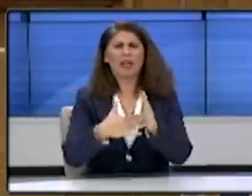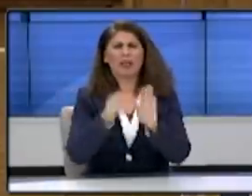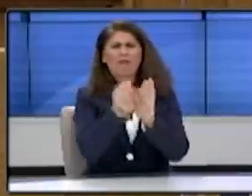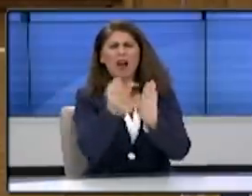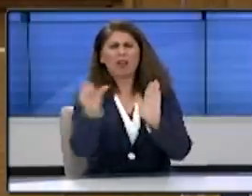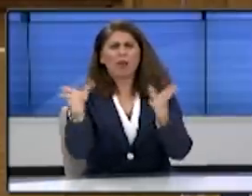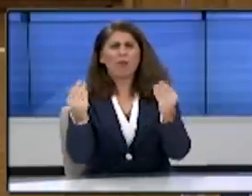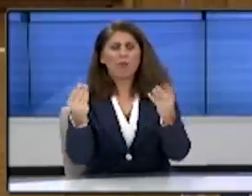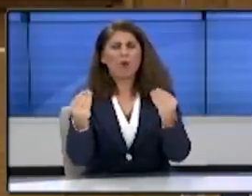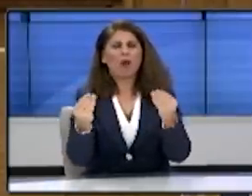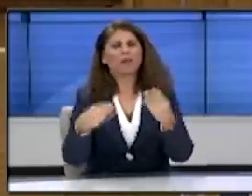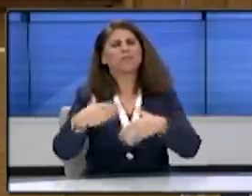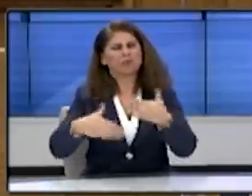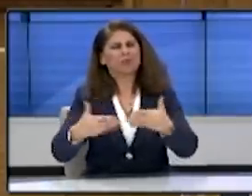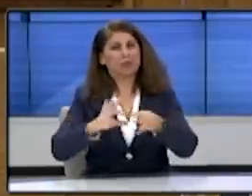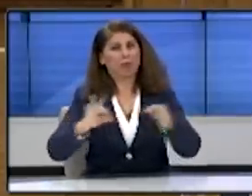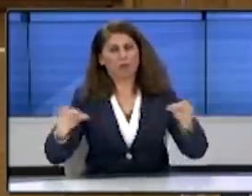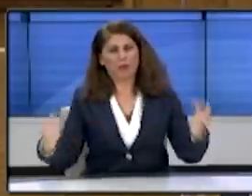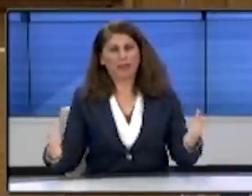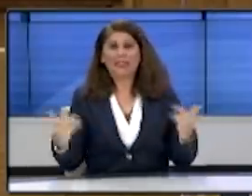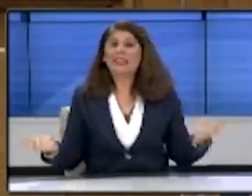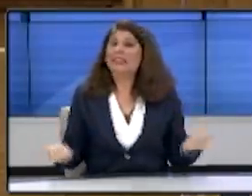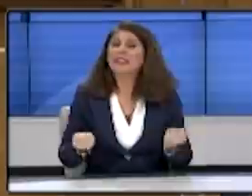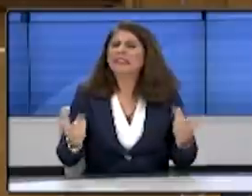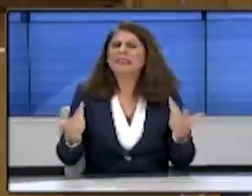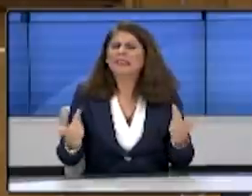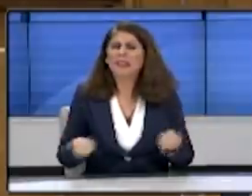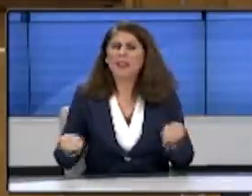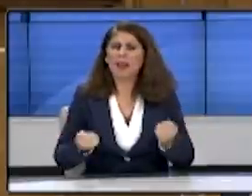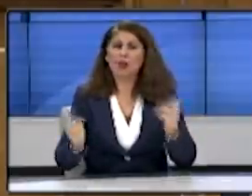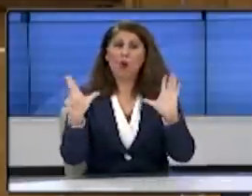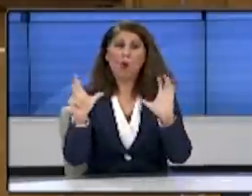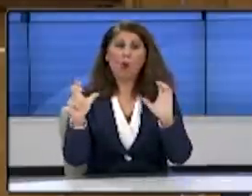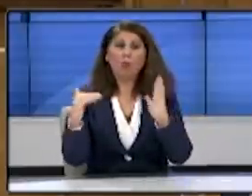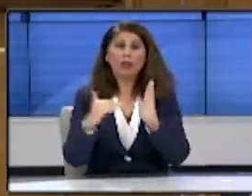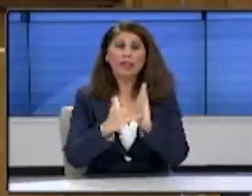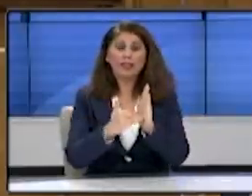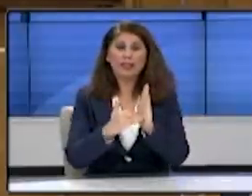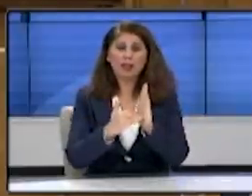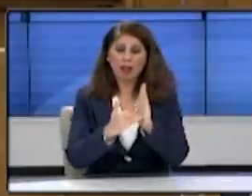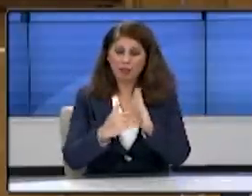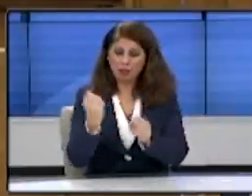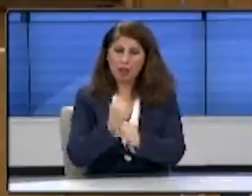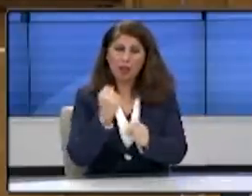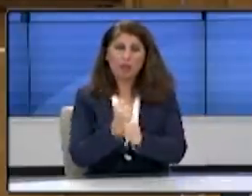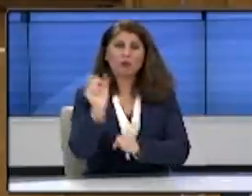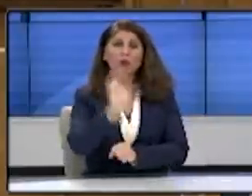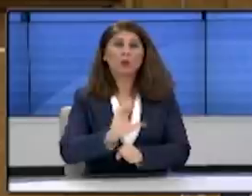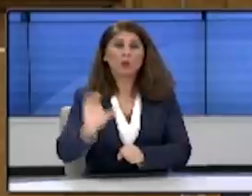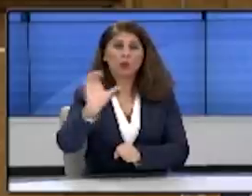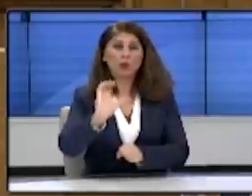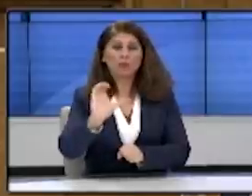Κλπ. Τι θα γίνει επίσης με τους 80.000 εποχιακά εργαζόμενους στον